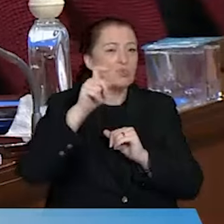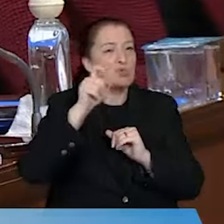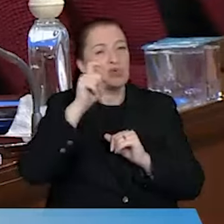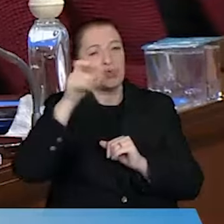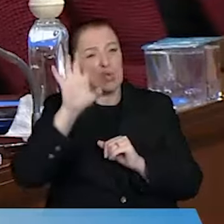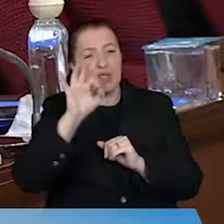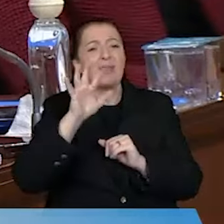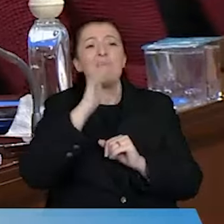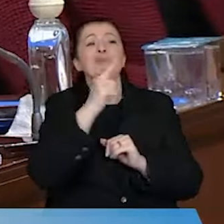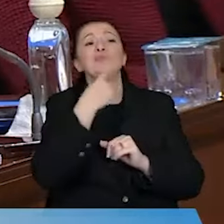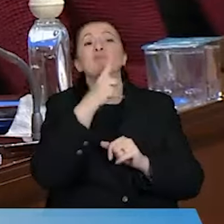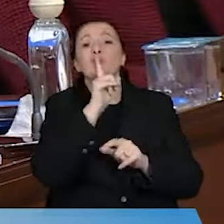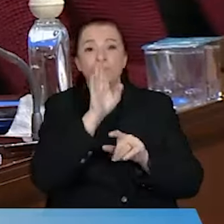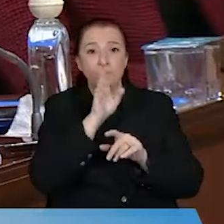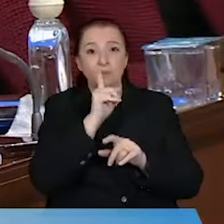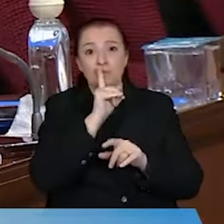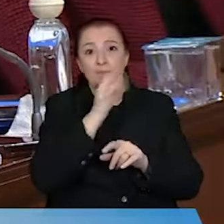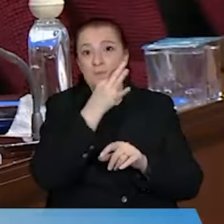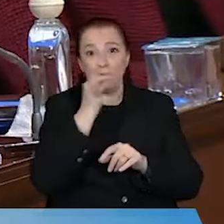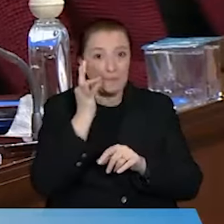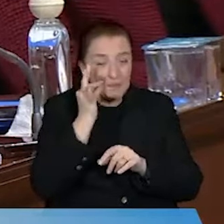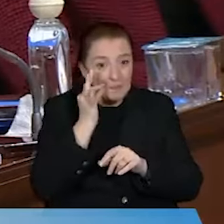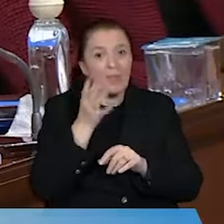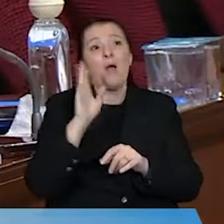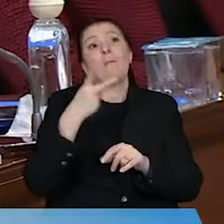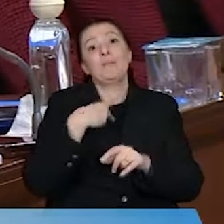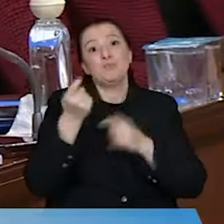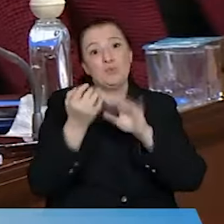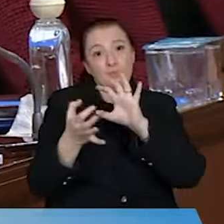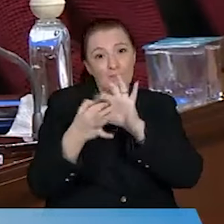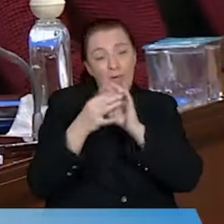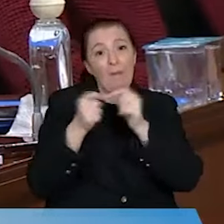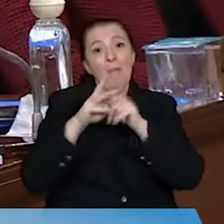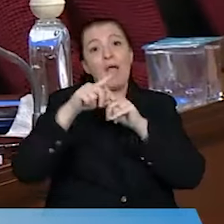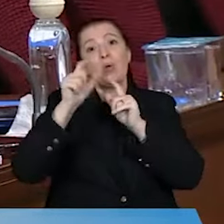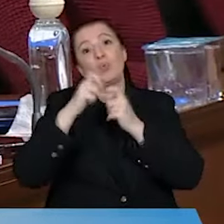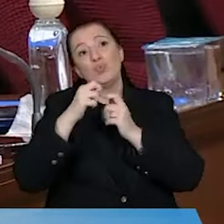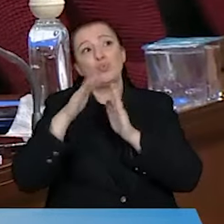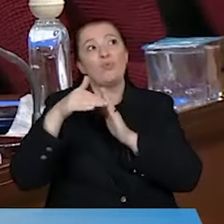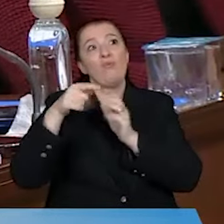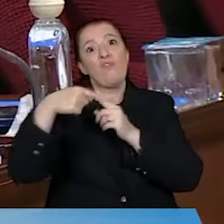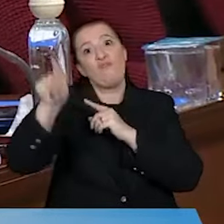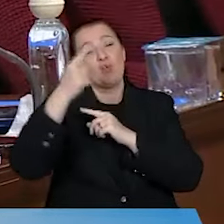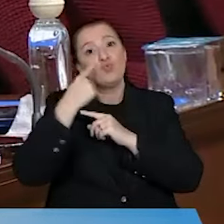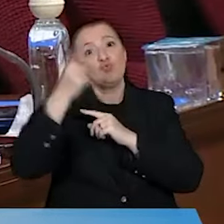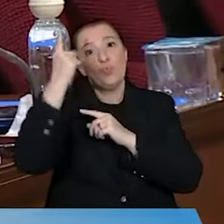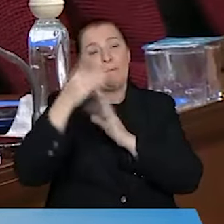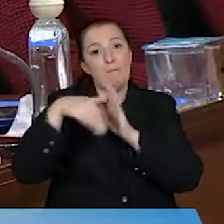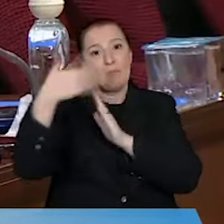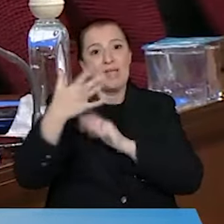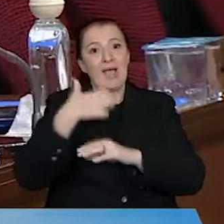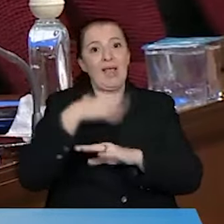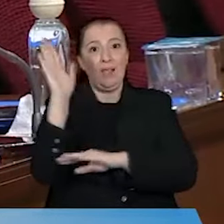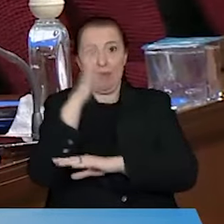Hiç bunları değinmeyeceksiniz. Bunların hiçbiri yok. Sanki bizim iştirakler, sanki Beltur kendisi ayrı bir cumhuriyet. Kendi üretimi, kendi bayrağı var